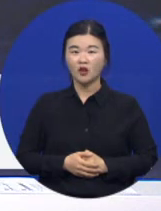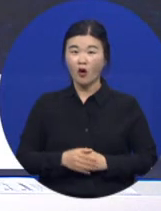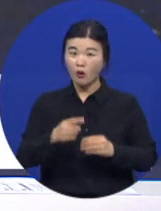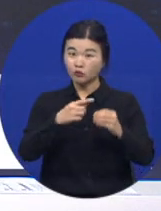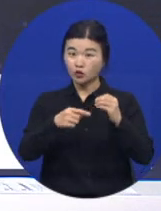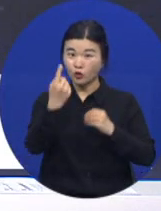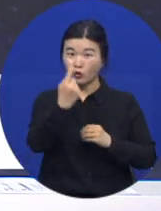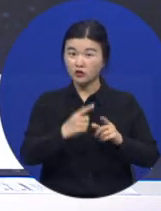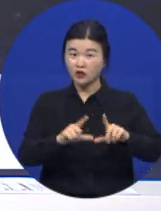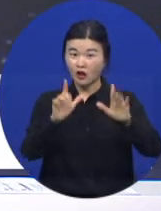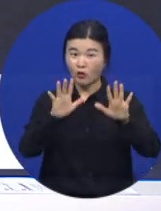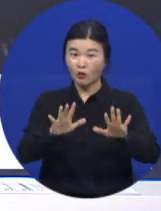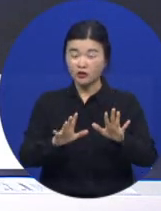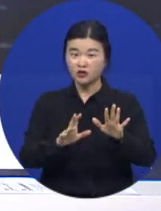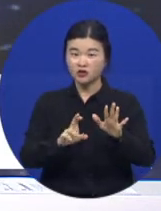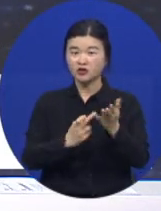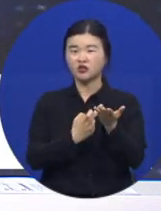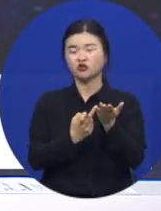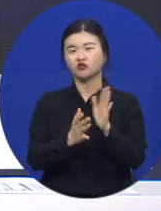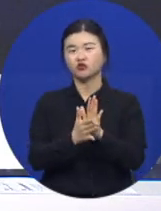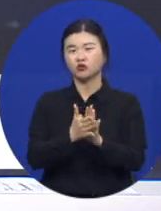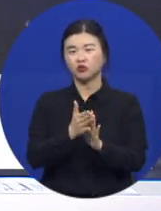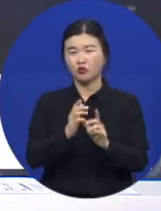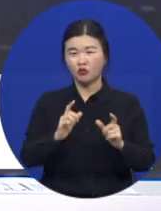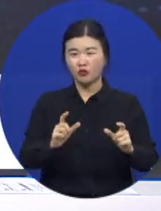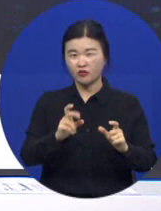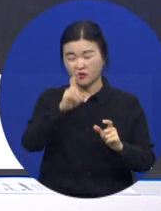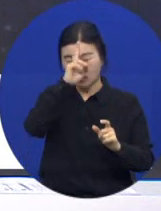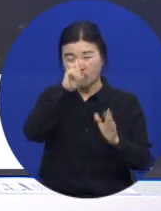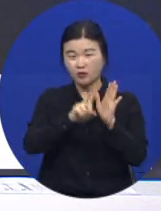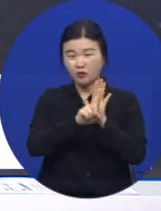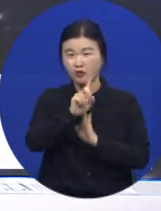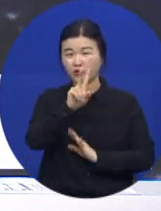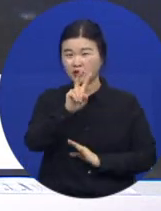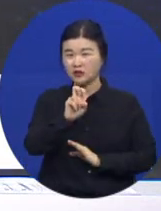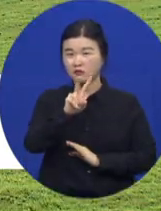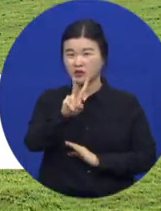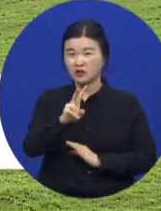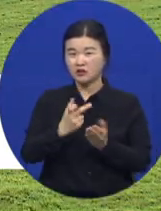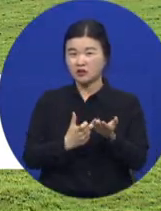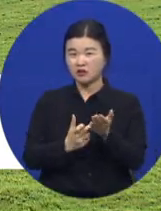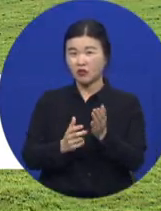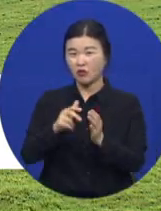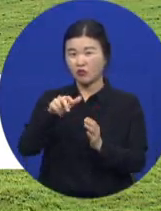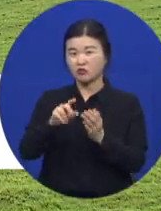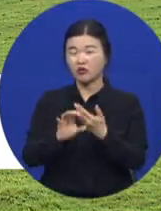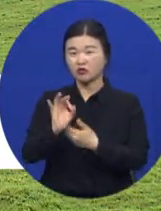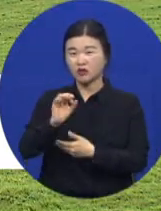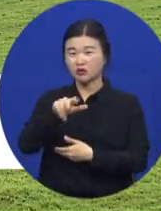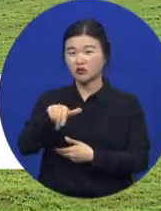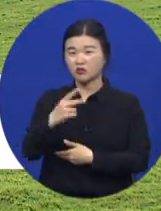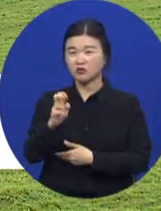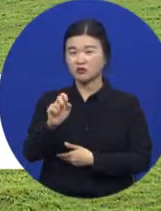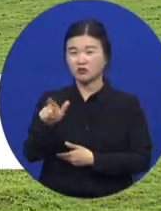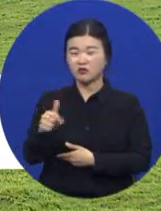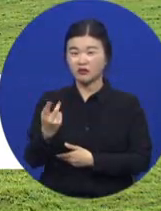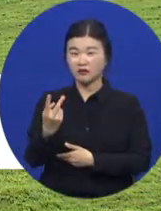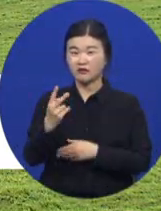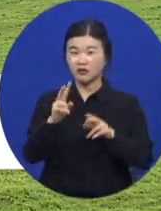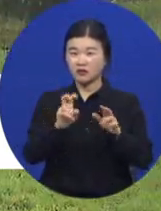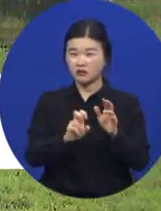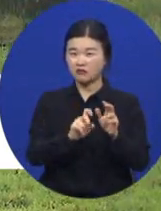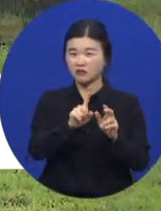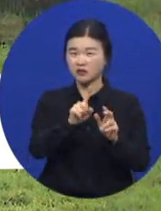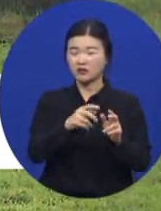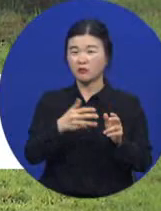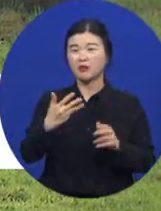부처님 오신 날인 오늘 제주 지방은 흐리고 낮 최고 기온이 성산 26도, 서귀포와 구산 22도, 제주시